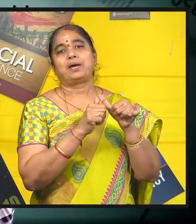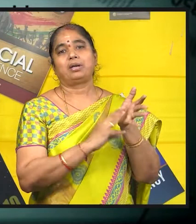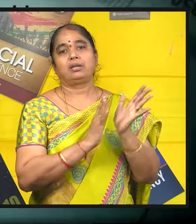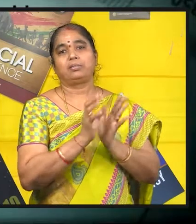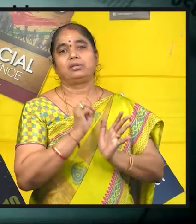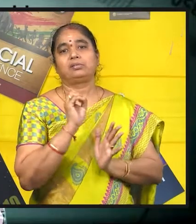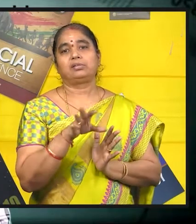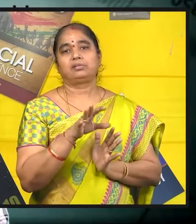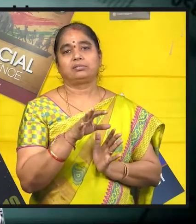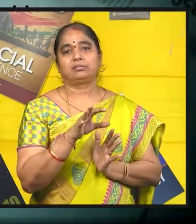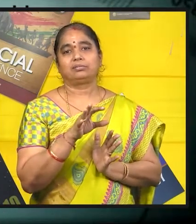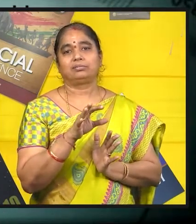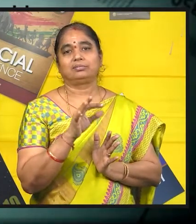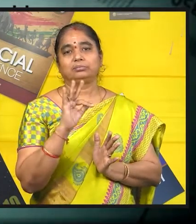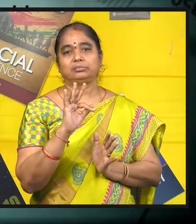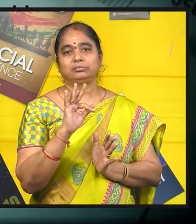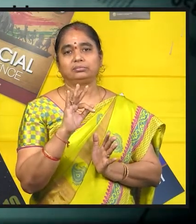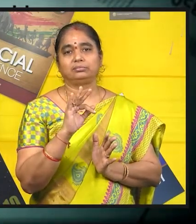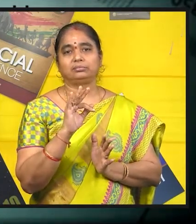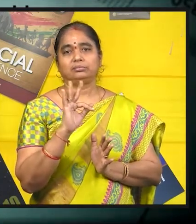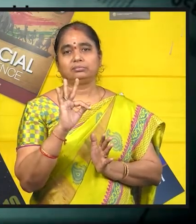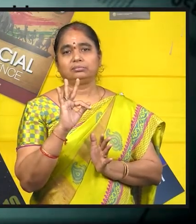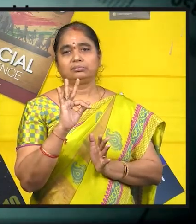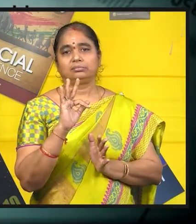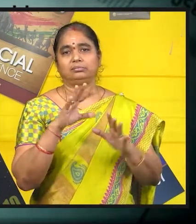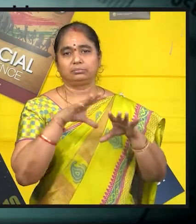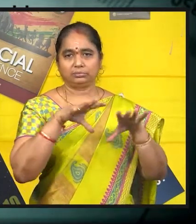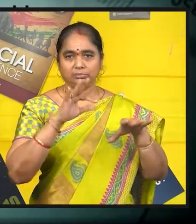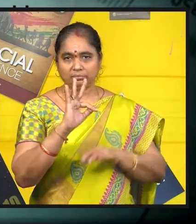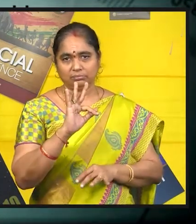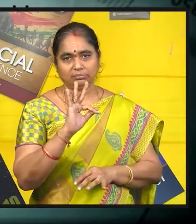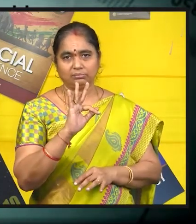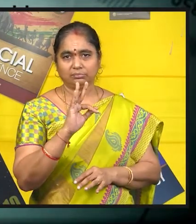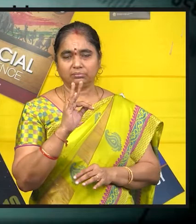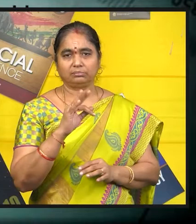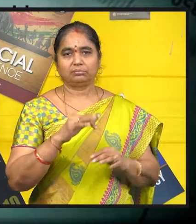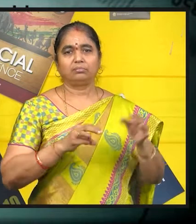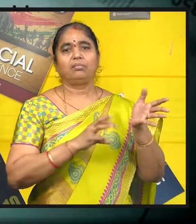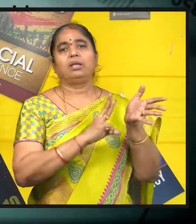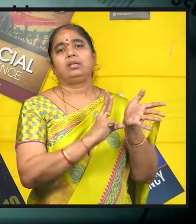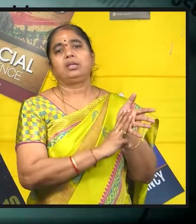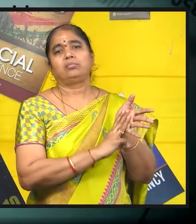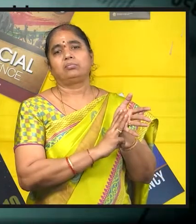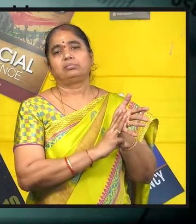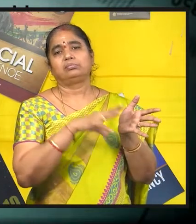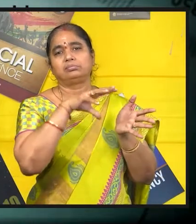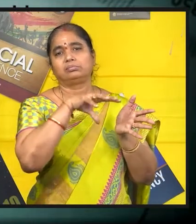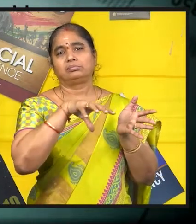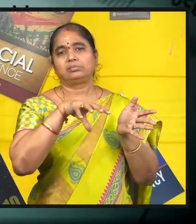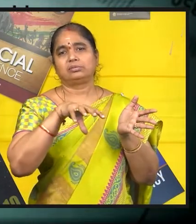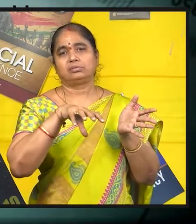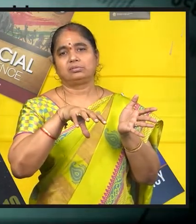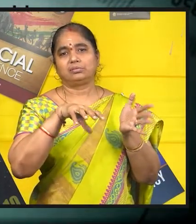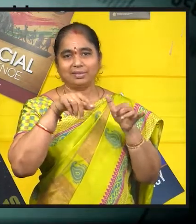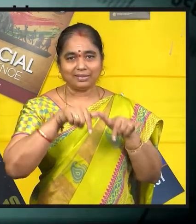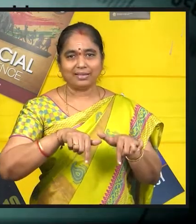அழைக்கிறோம். நம் மூன்றாவது கூட்டிற்கு வருகிறோம். இந்த மூன்றாவது கூடு என்ன அப்படின்னு சொல்லி பார்த்தீங்கன்னு சொன்னால் எம் கூடு. இந்த எம்